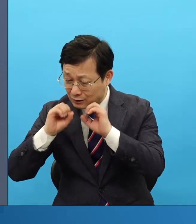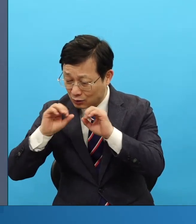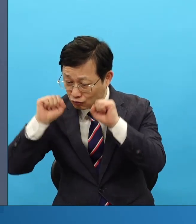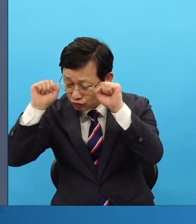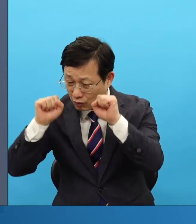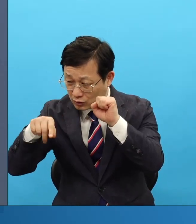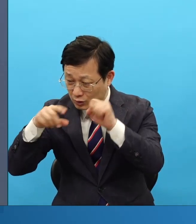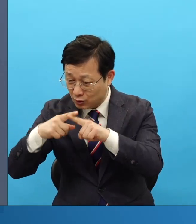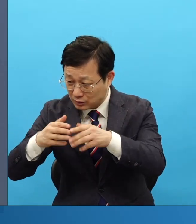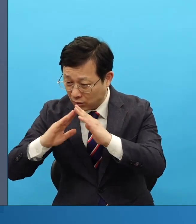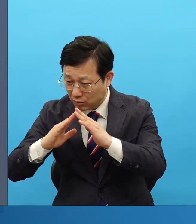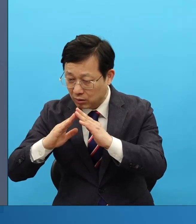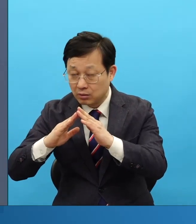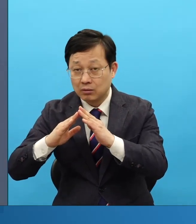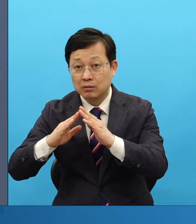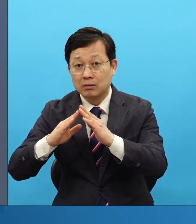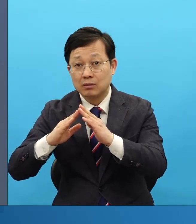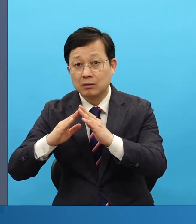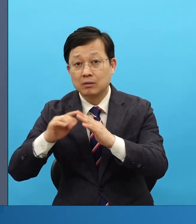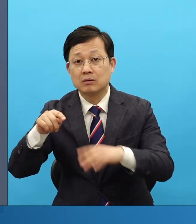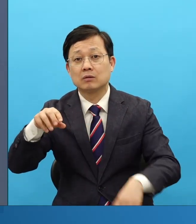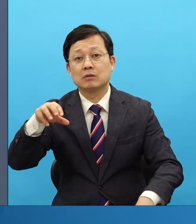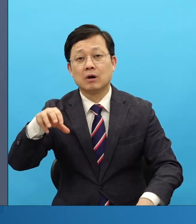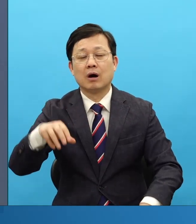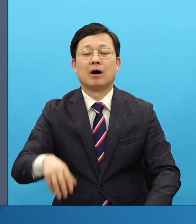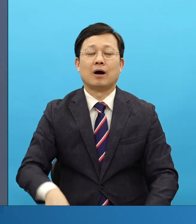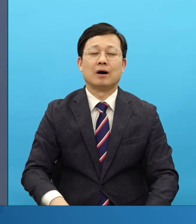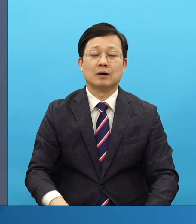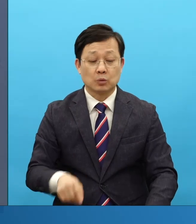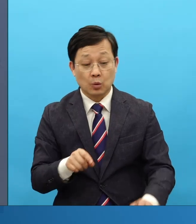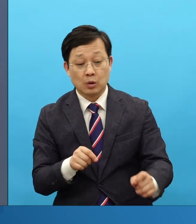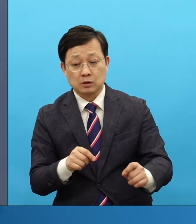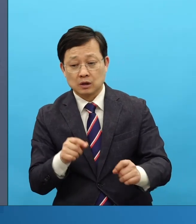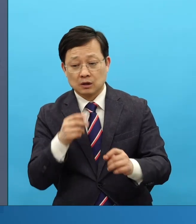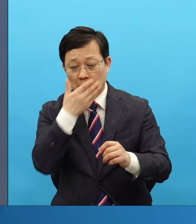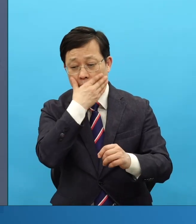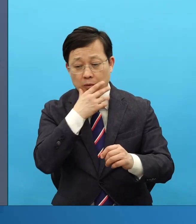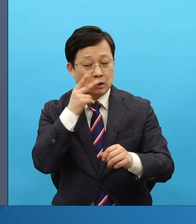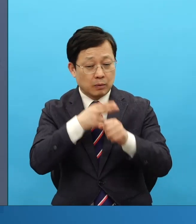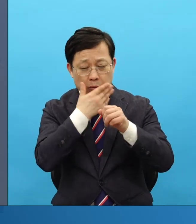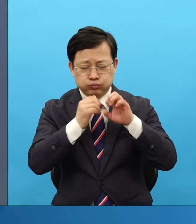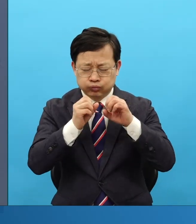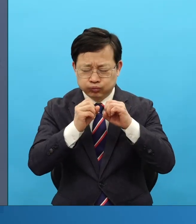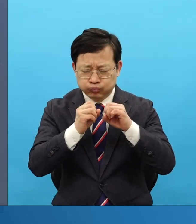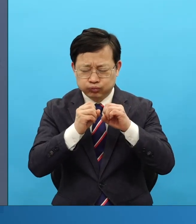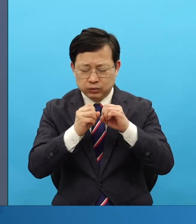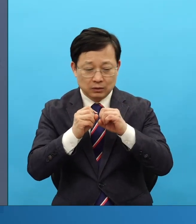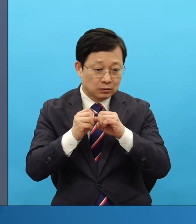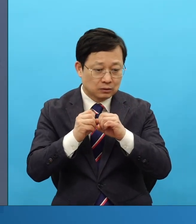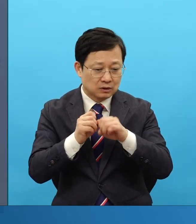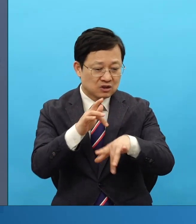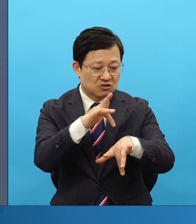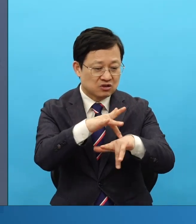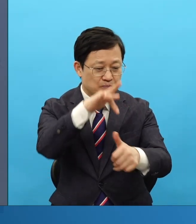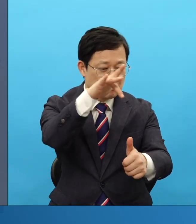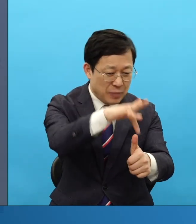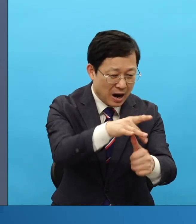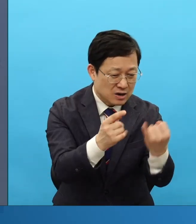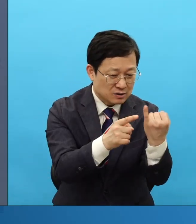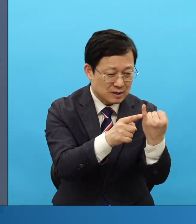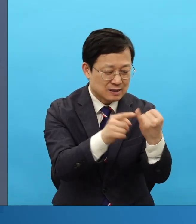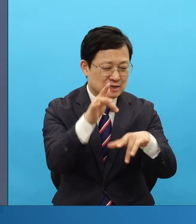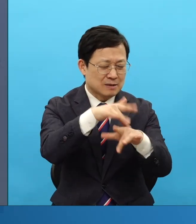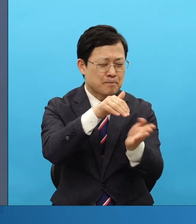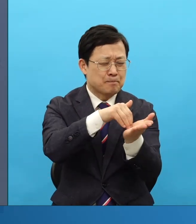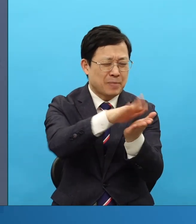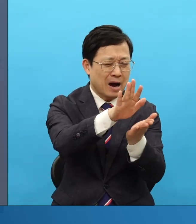evangelism movement here. 그래서 일어난 게 귀신들을 이제 고치잖아요. And the work that took place was that they were able to heal those who were demon 그거 possessed. 고쳤다는 이유로 감옥